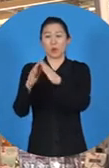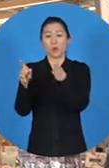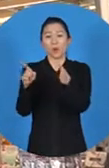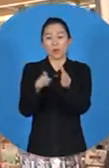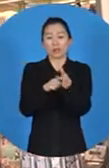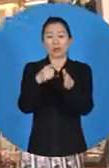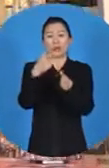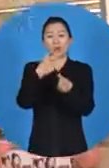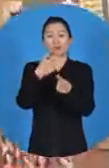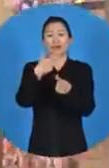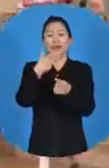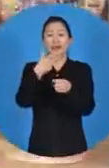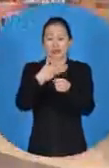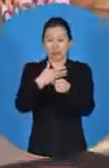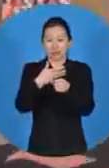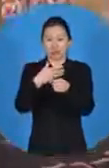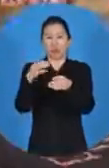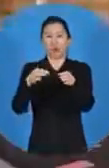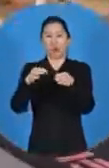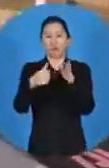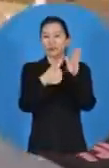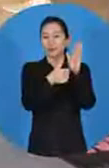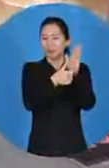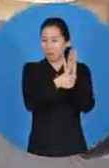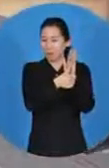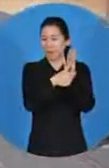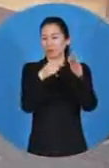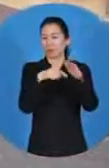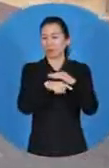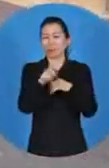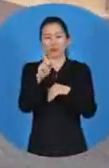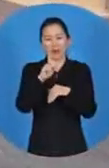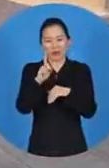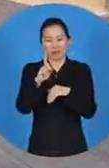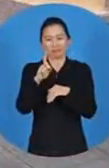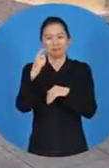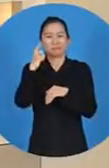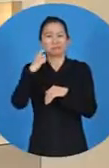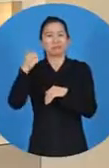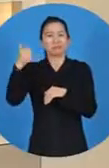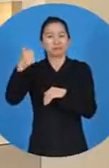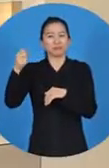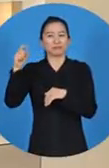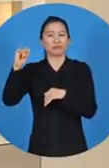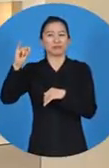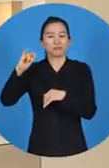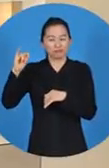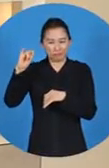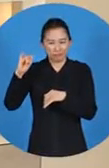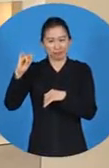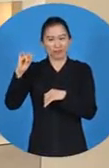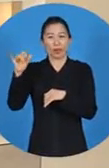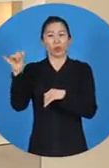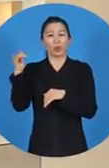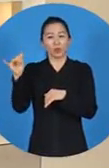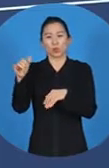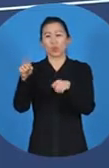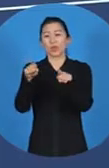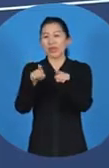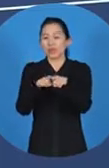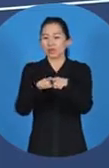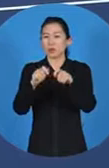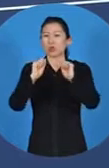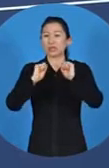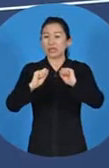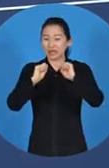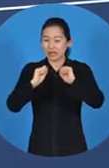創業して68年、今ではおよそ1万点の商品を取り扱っているビューティー双葉。店名